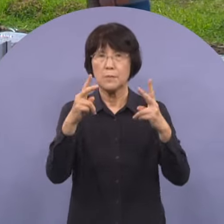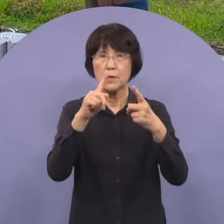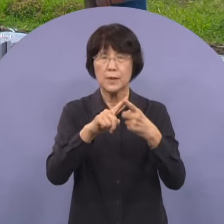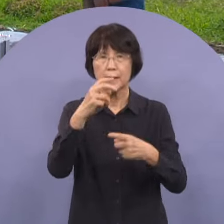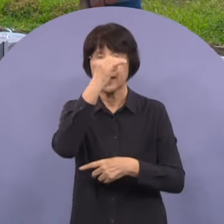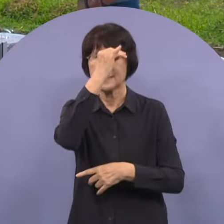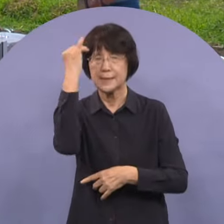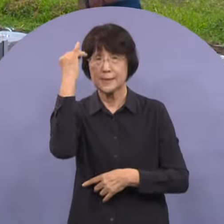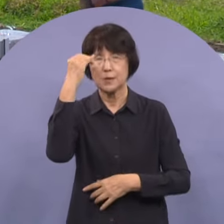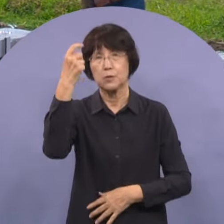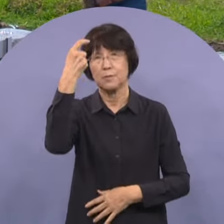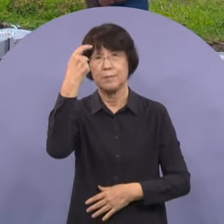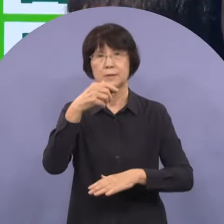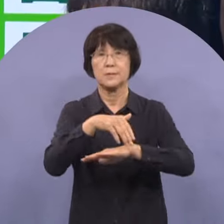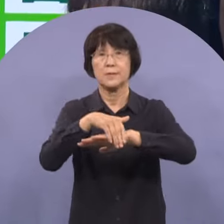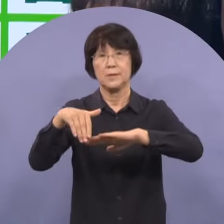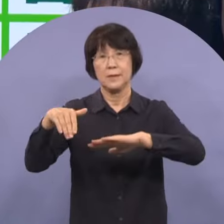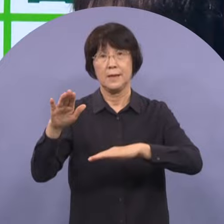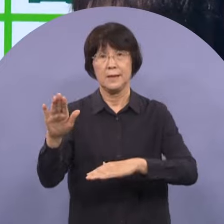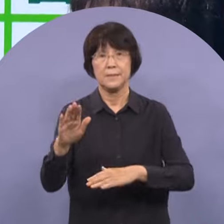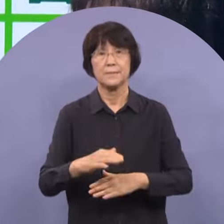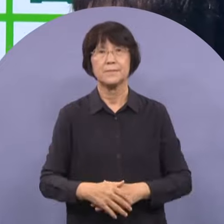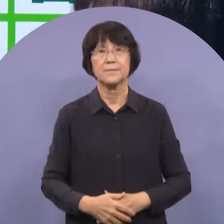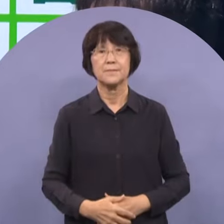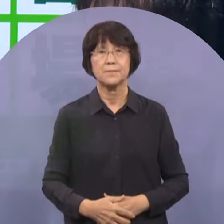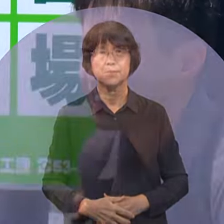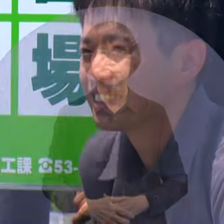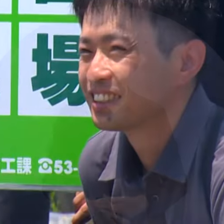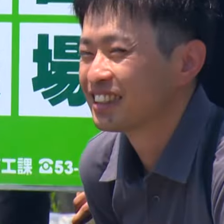を学んでいく予定です。